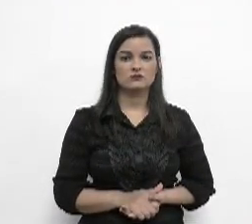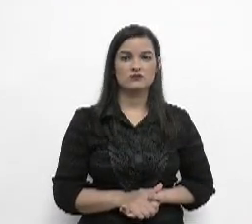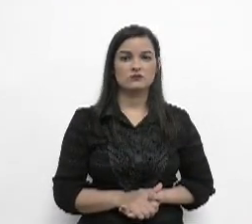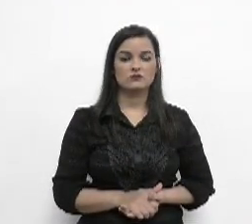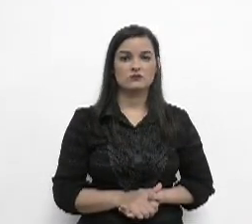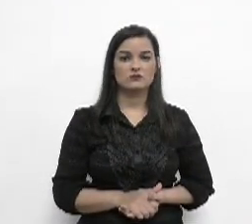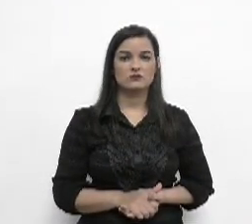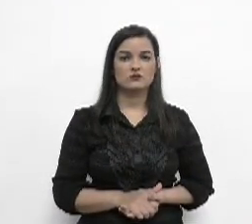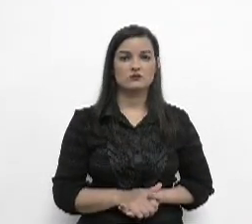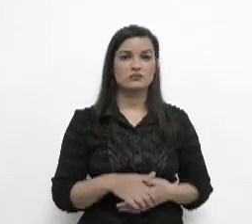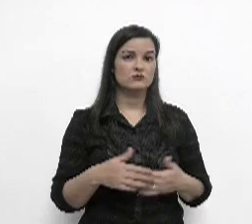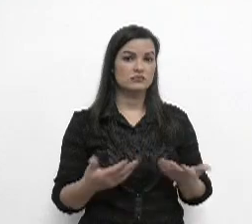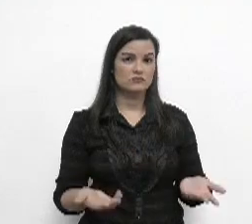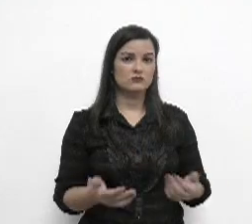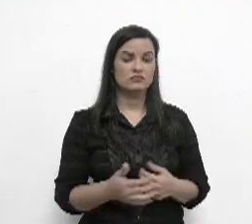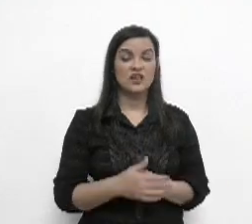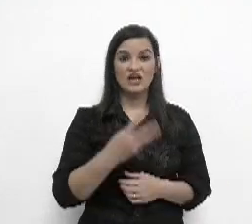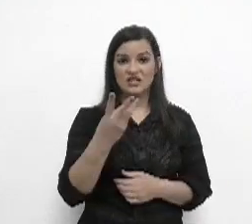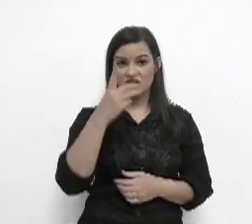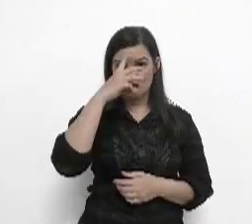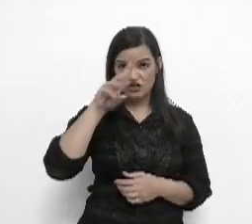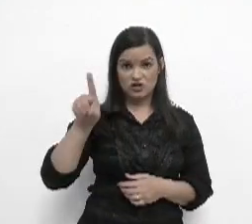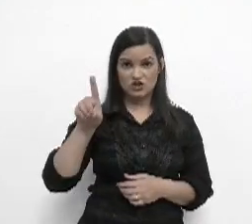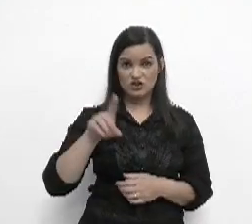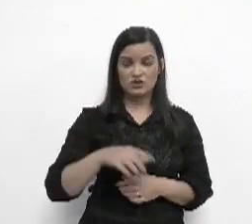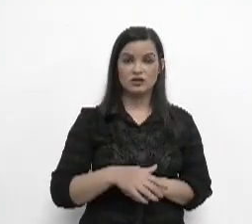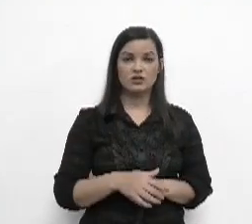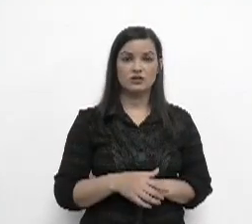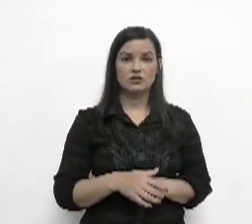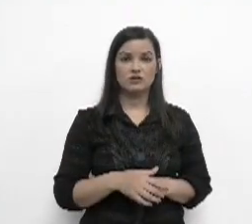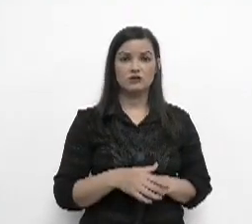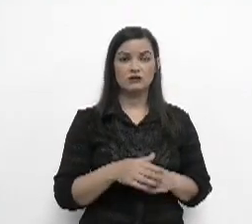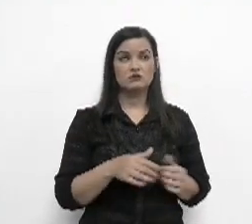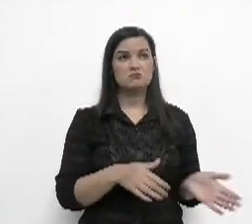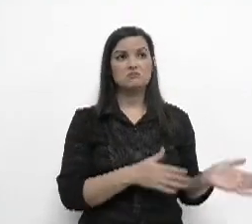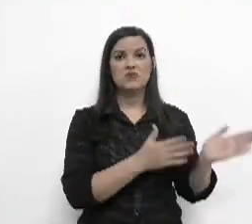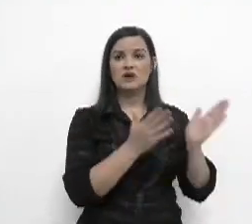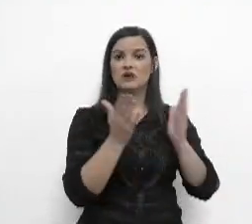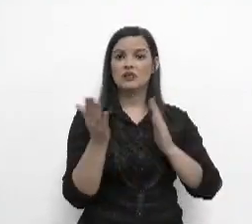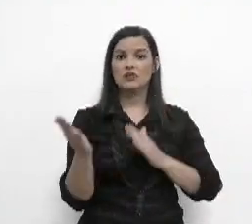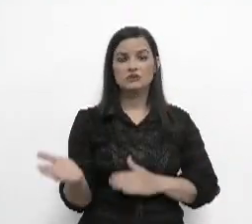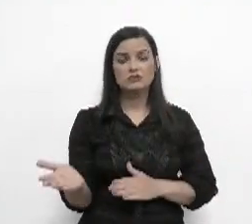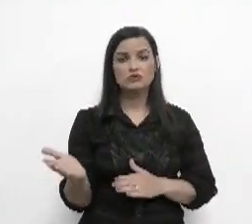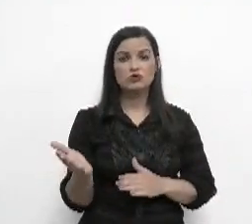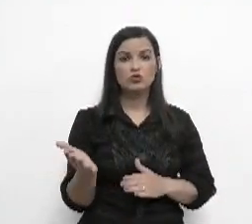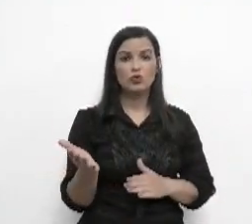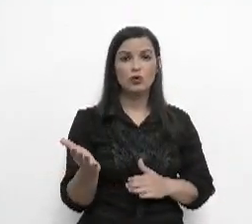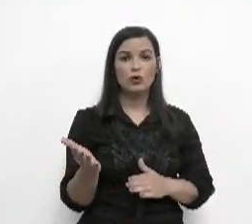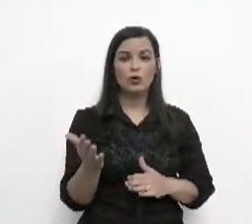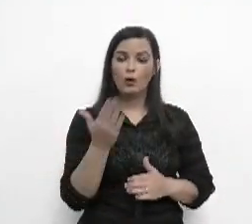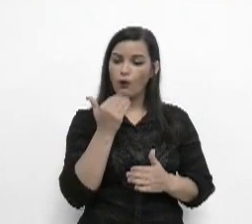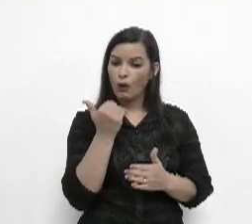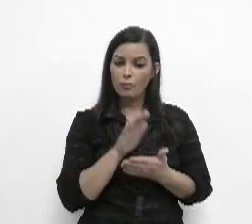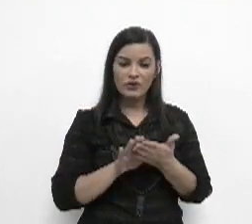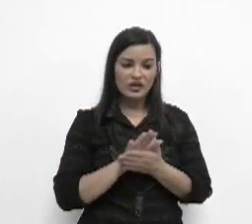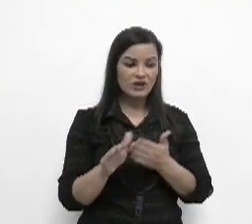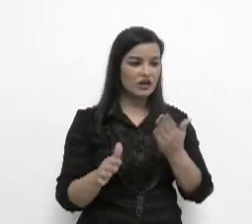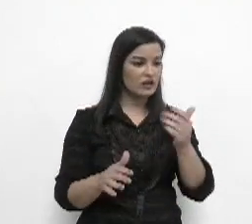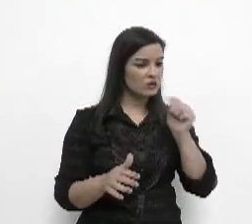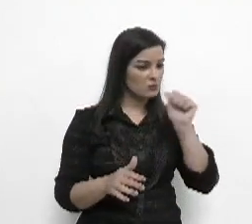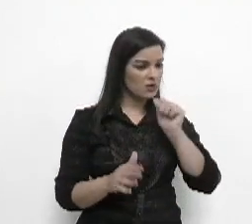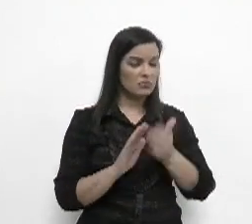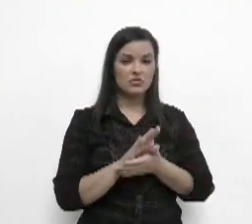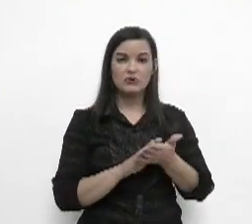성경이 기록하고 있습니다. E assim durante esses 3 dias que ele passou sem comer e sem beber, o que ele fez foi o versículo 11 diz: então o Senhor lhe